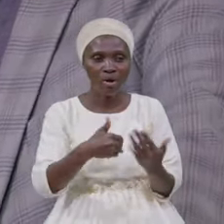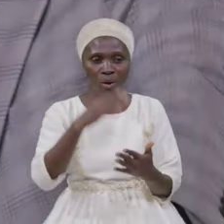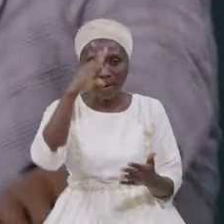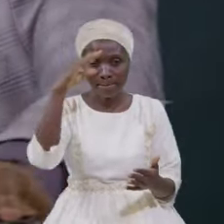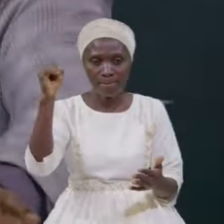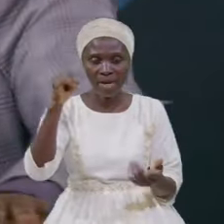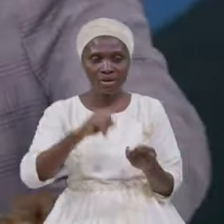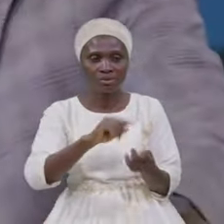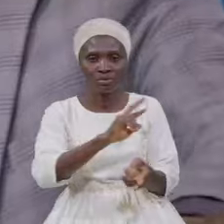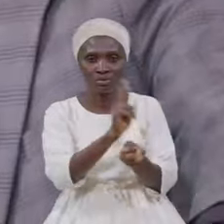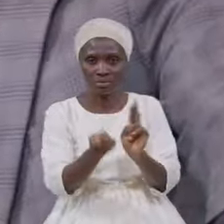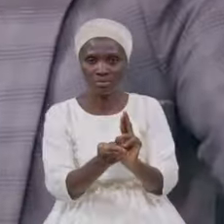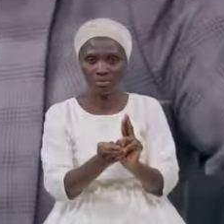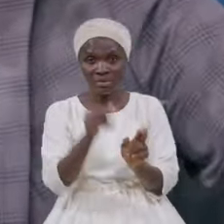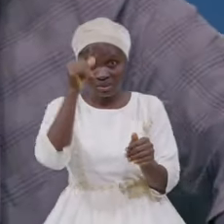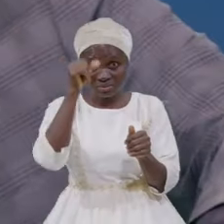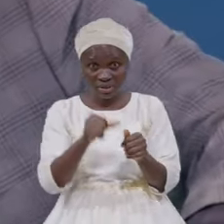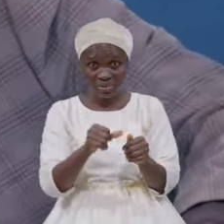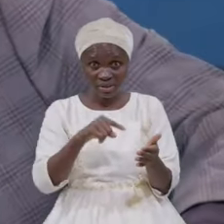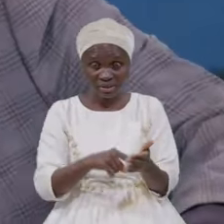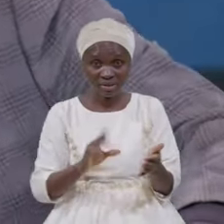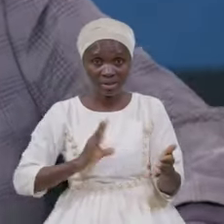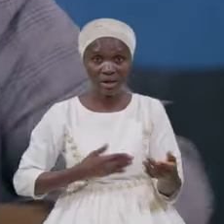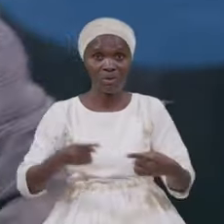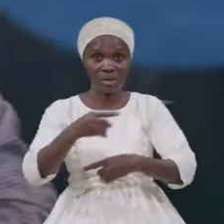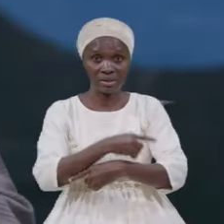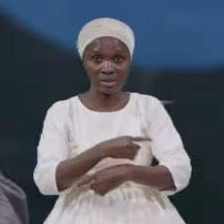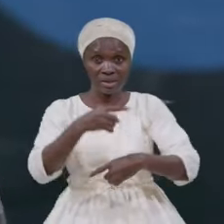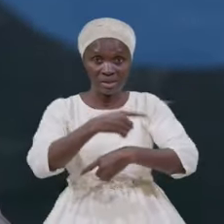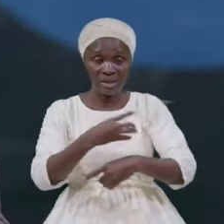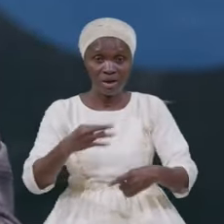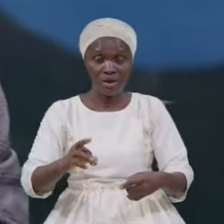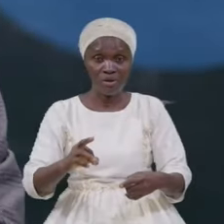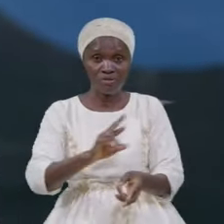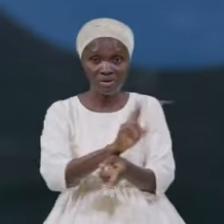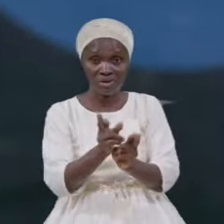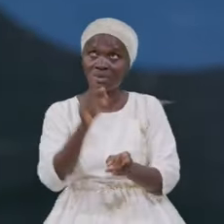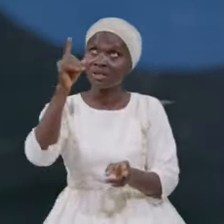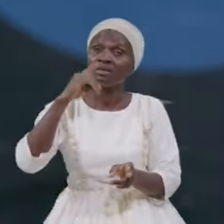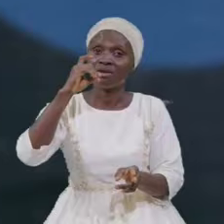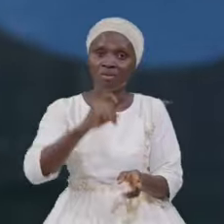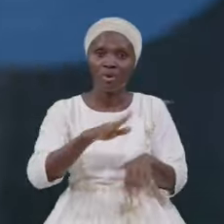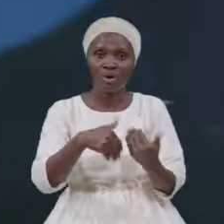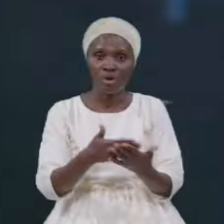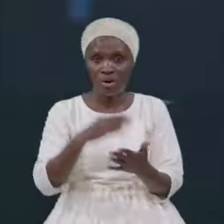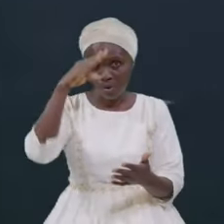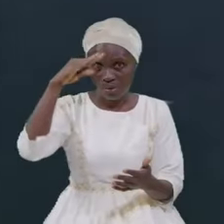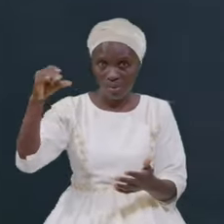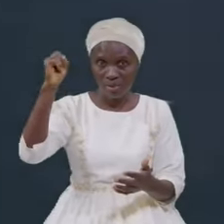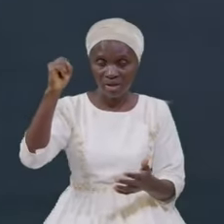de la repentance, il annonce à tous les hommes de se repentir. Pourquoi?